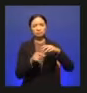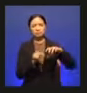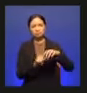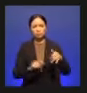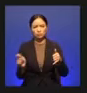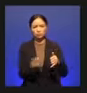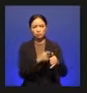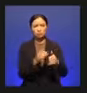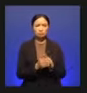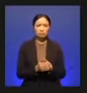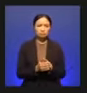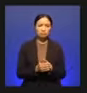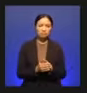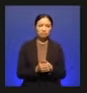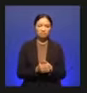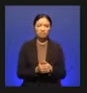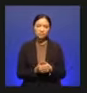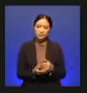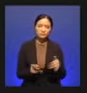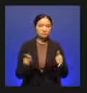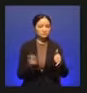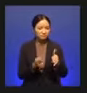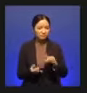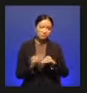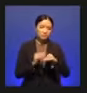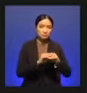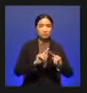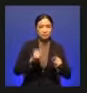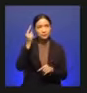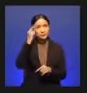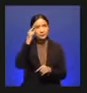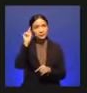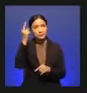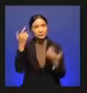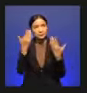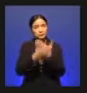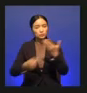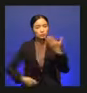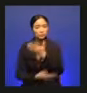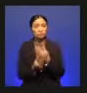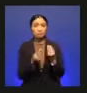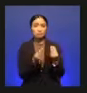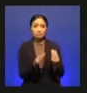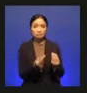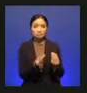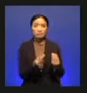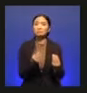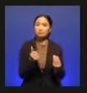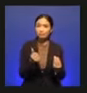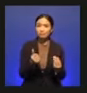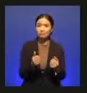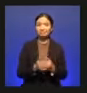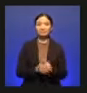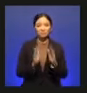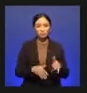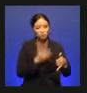การลงโทษแล้วก็คนที่อยู่นั้นก็ถูกซ้ำเติมนะครับแต่จริงๆถ้าเราเปลี่ยน mindset ใหม่เป็นเรื่องของการให้โอกาสแล้วก็การสร้างทรั